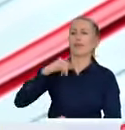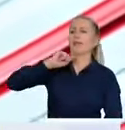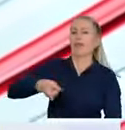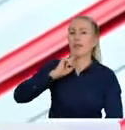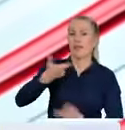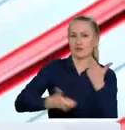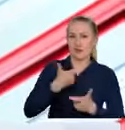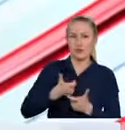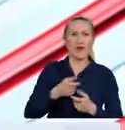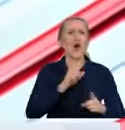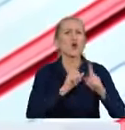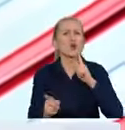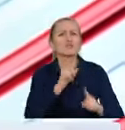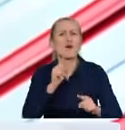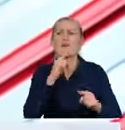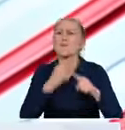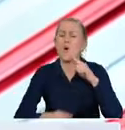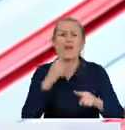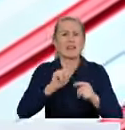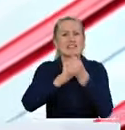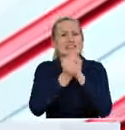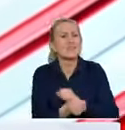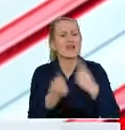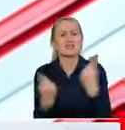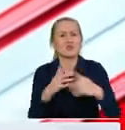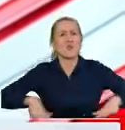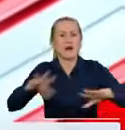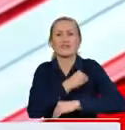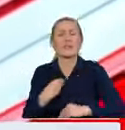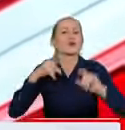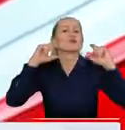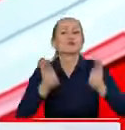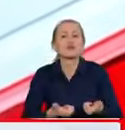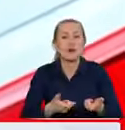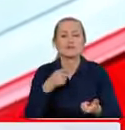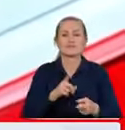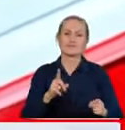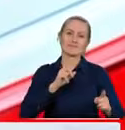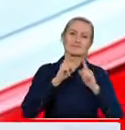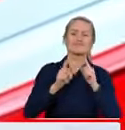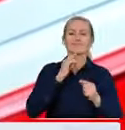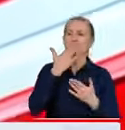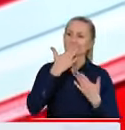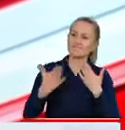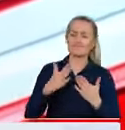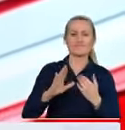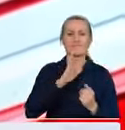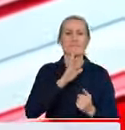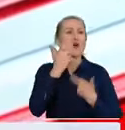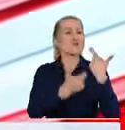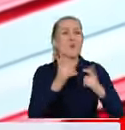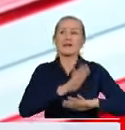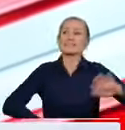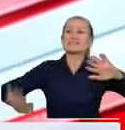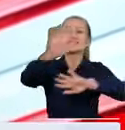Jakiekolwiek rozmowy z politykami o zmianie stanu w Polsce, to jest nic innego jak malowanie ściany z grzybem